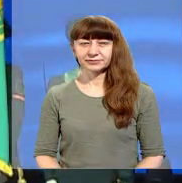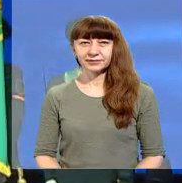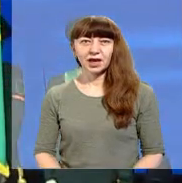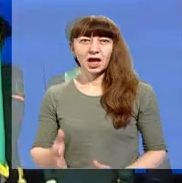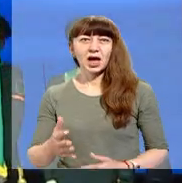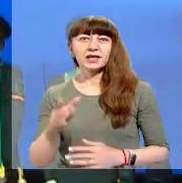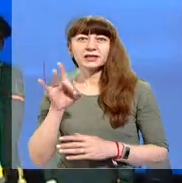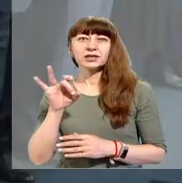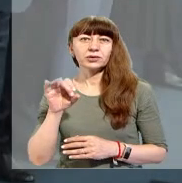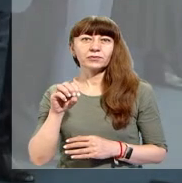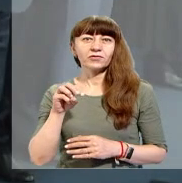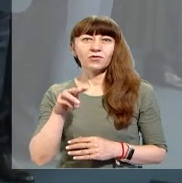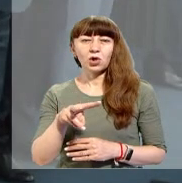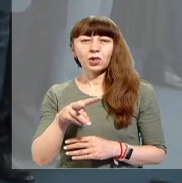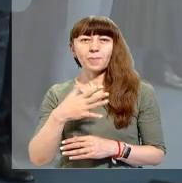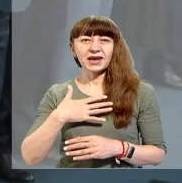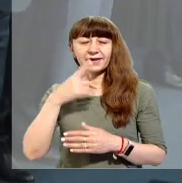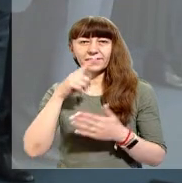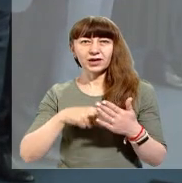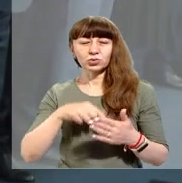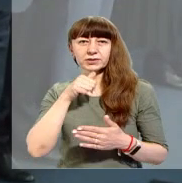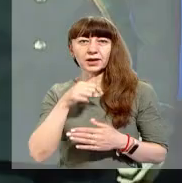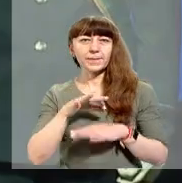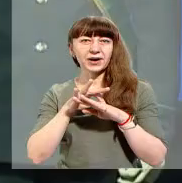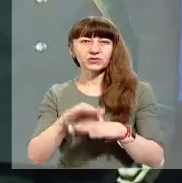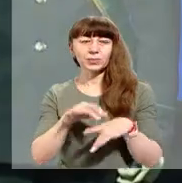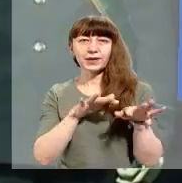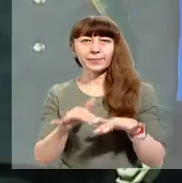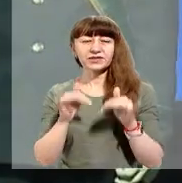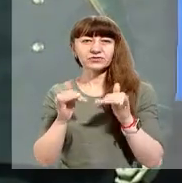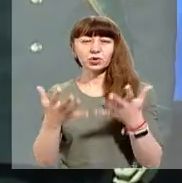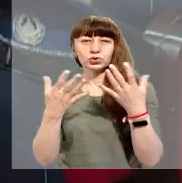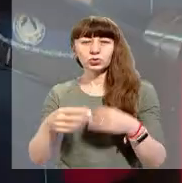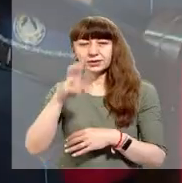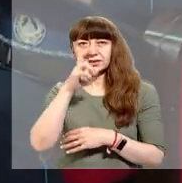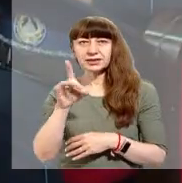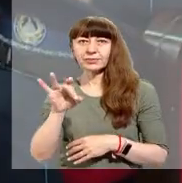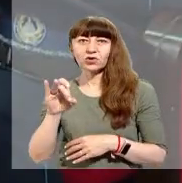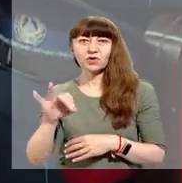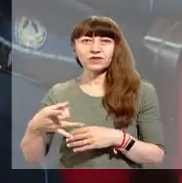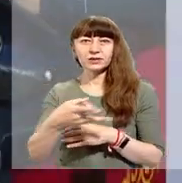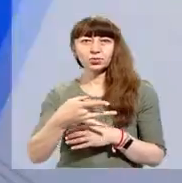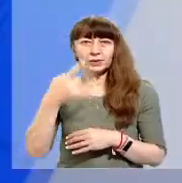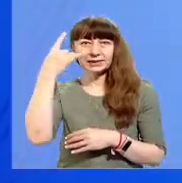Рәміздерім елдігімнің нышаны. Қостанайда Қазақстан Республикасының мемлекеттік рәміздер күніне арналған іс-шара өтті.